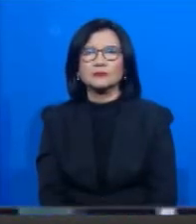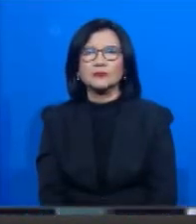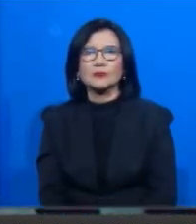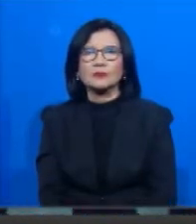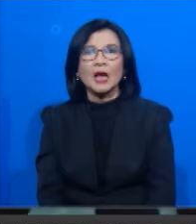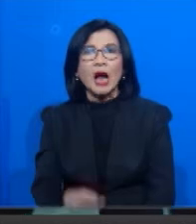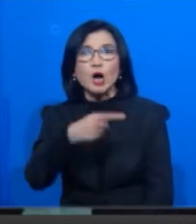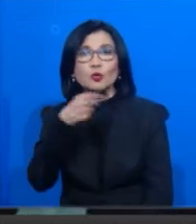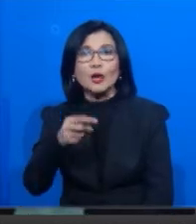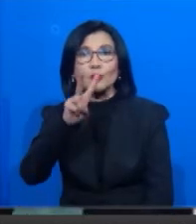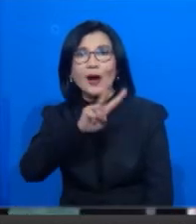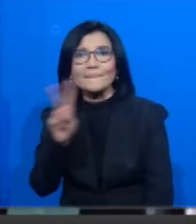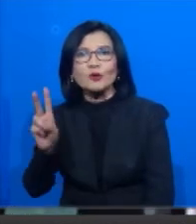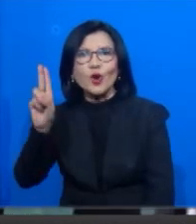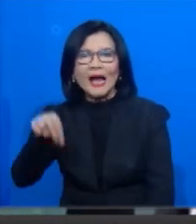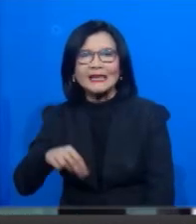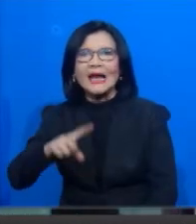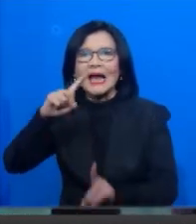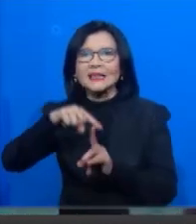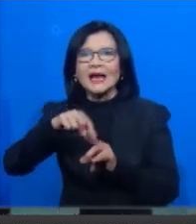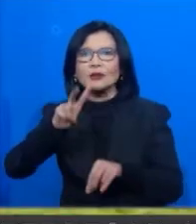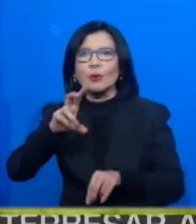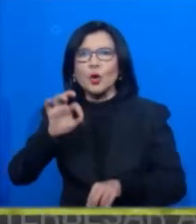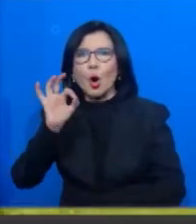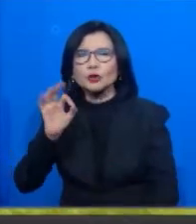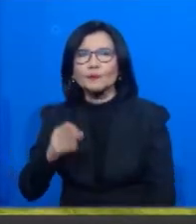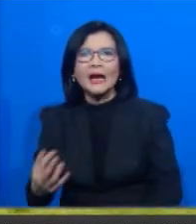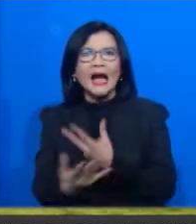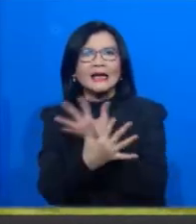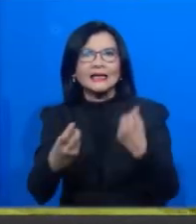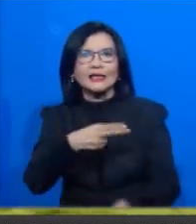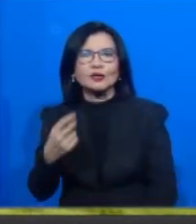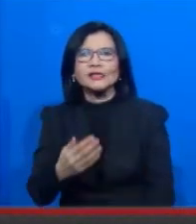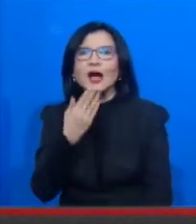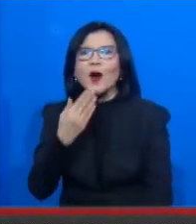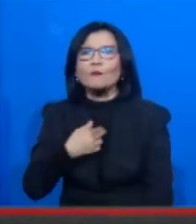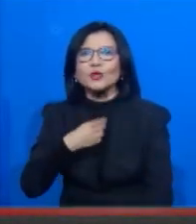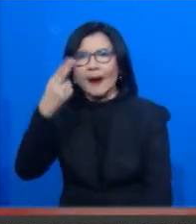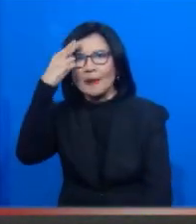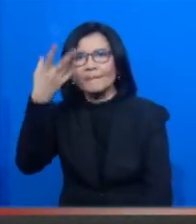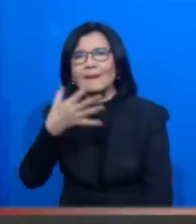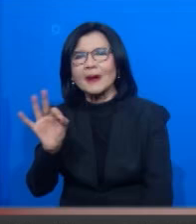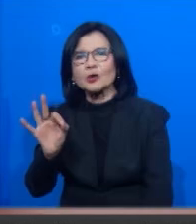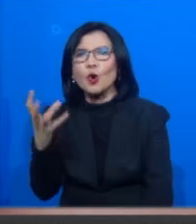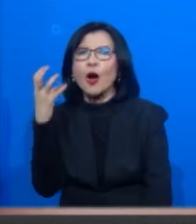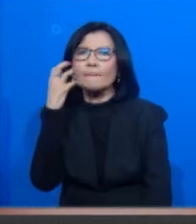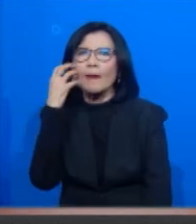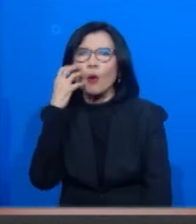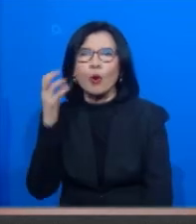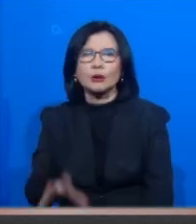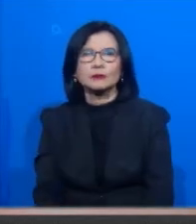Kurang dari dua pekan lagi, yakni pada 20 Oktober, rakyat Indonesia akan mempunyai pemimpin baru Prabowo Subianto.